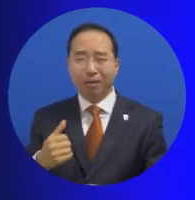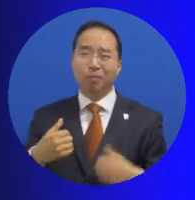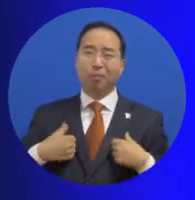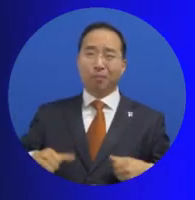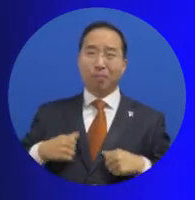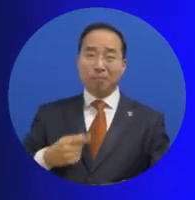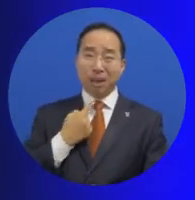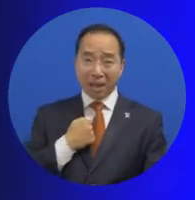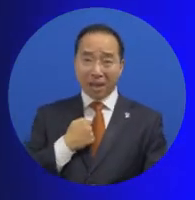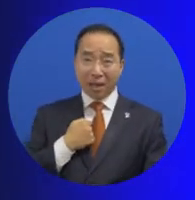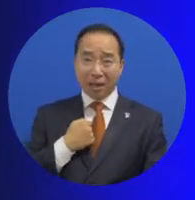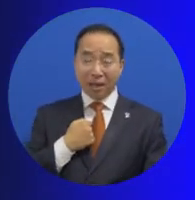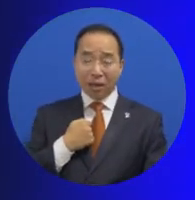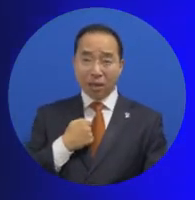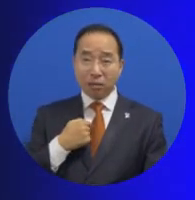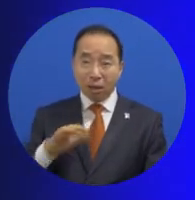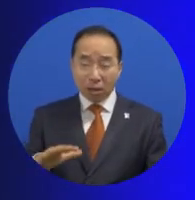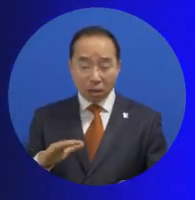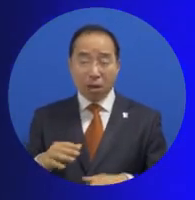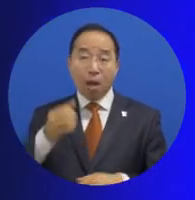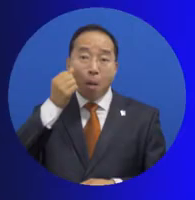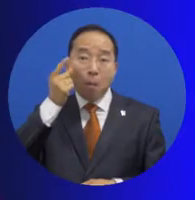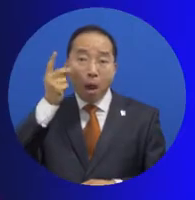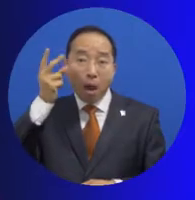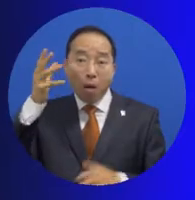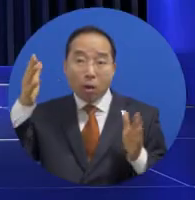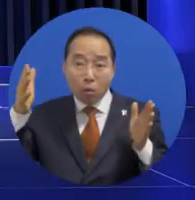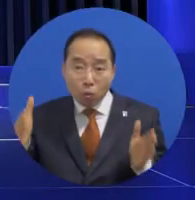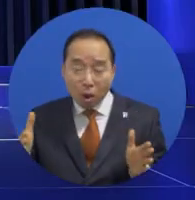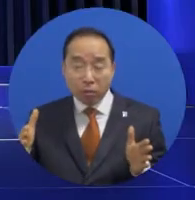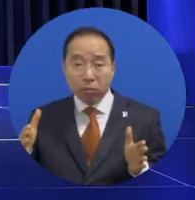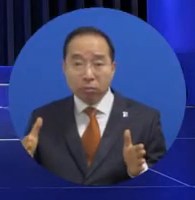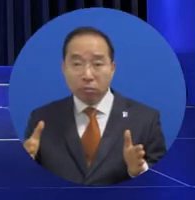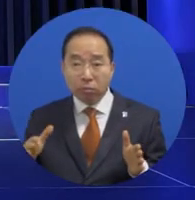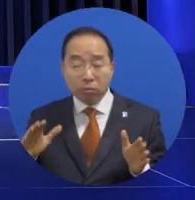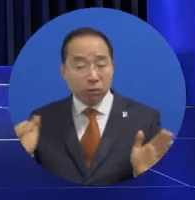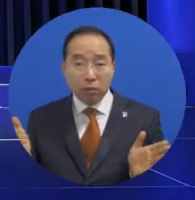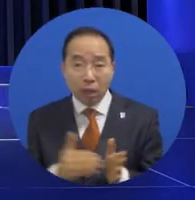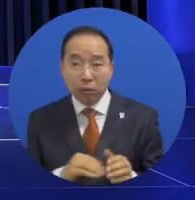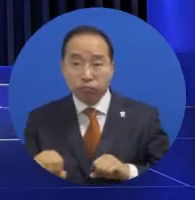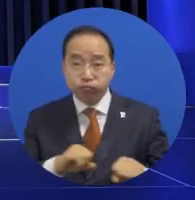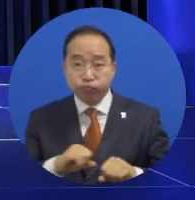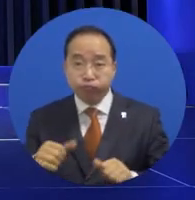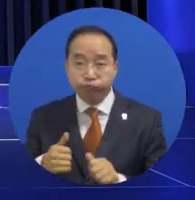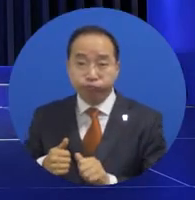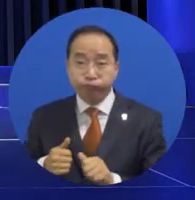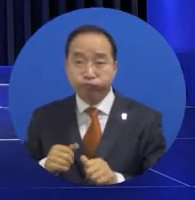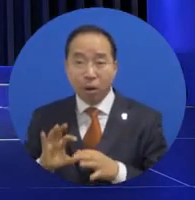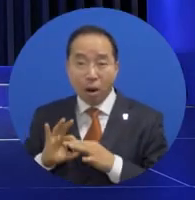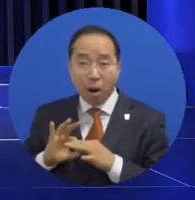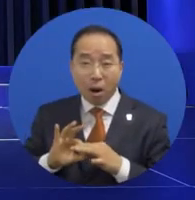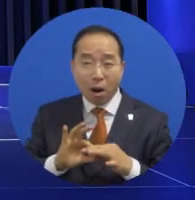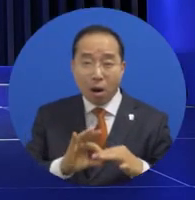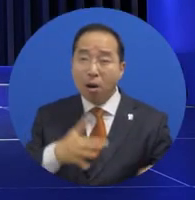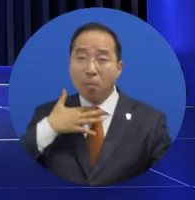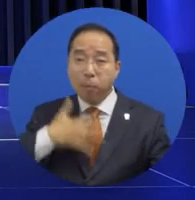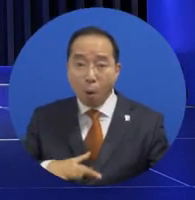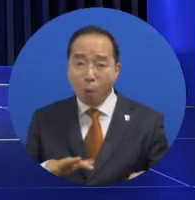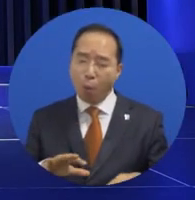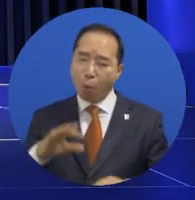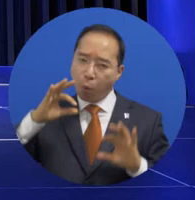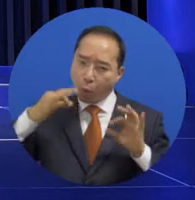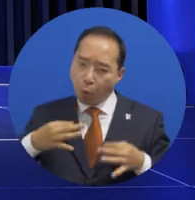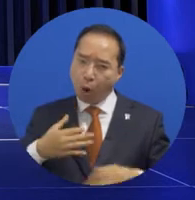제 몸한테 훈련할 시간을 준 적이 없었던 거예요. 두 번째 놀라운 사실은 뭐냐면요. 이 몸이라는